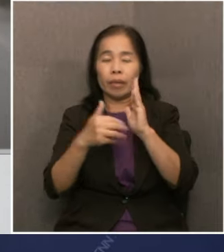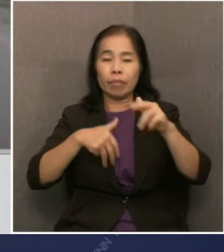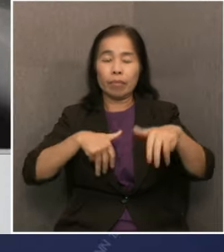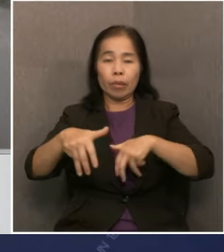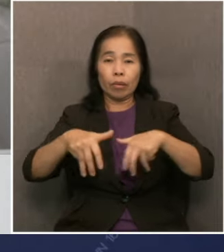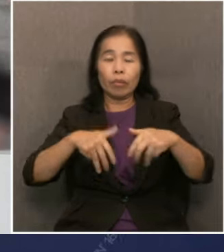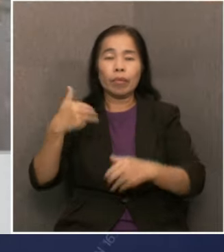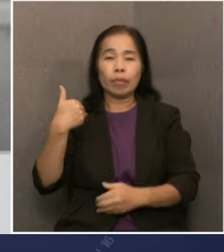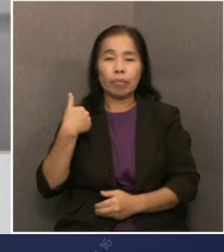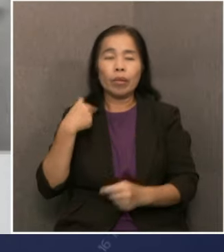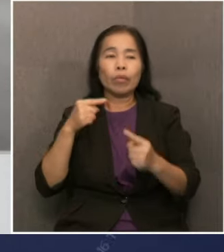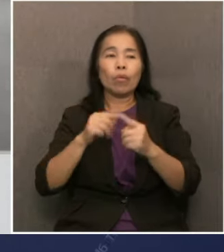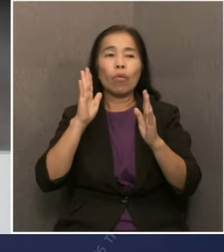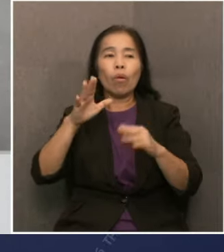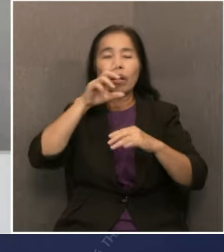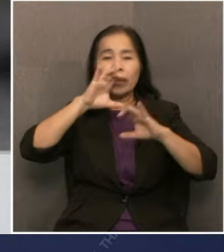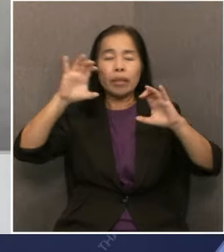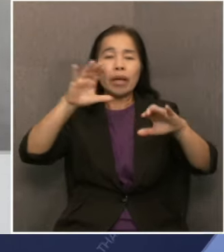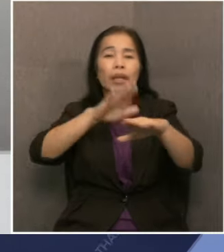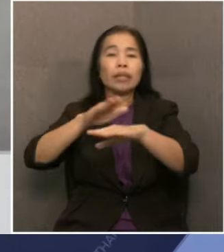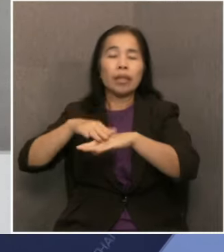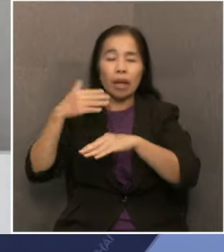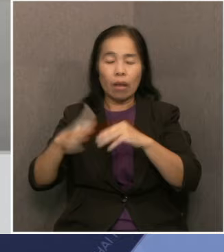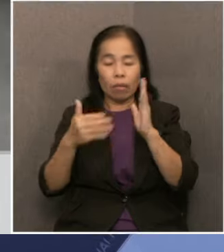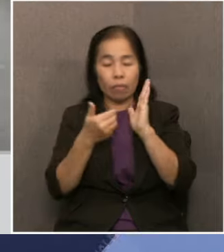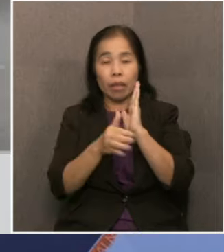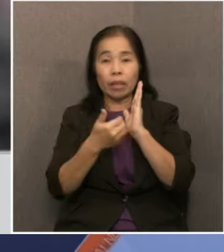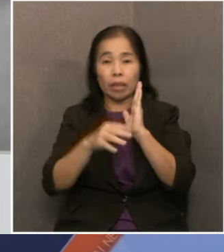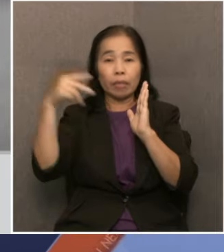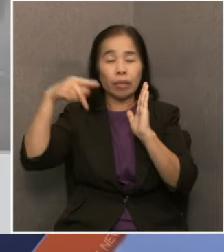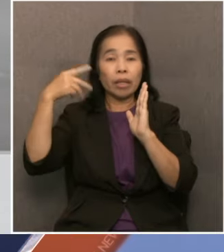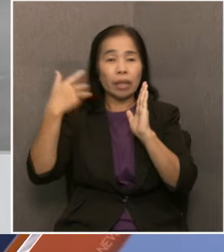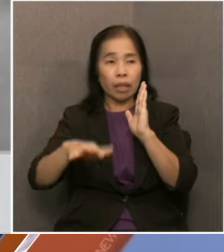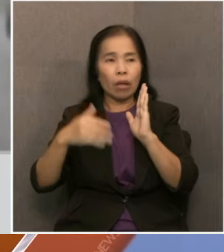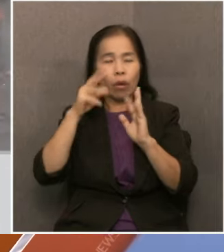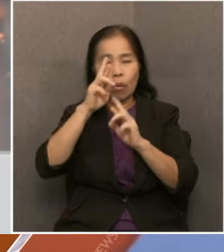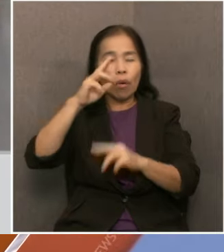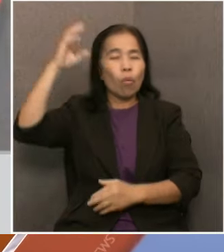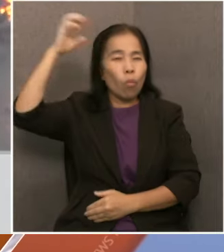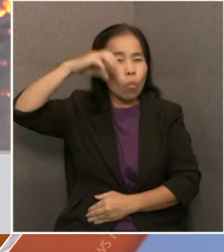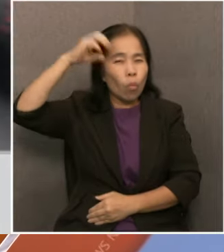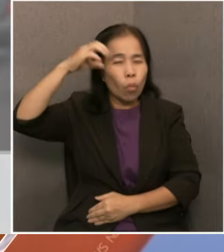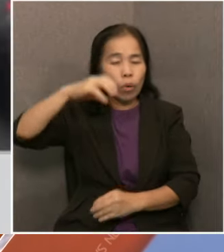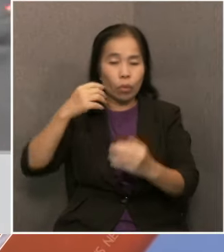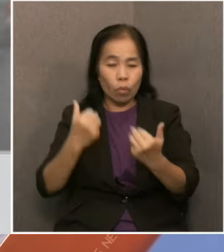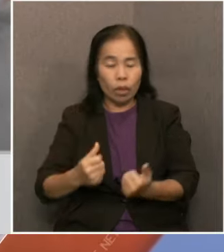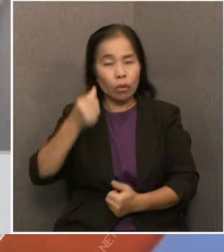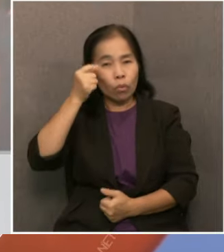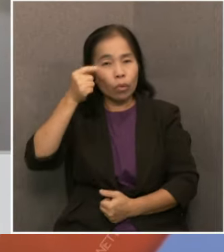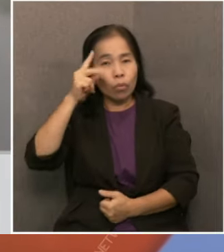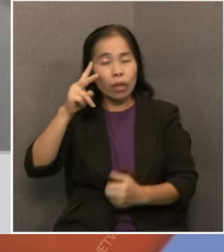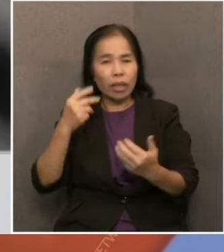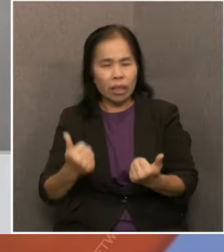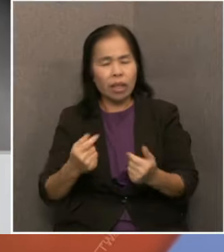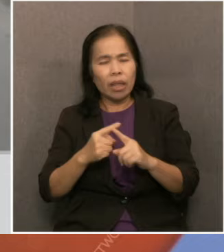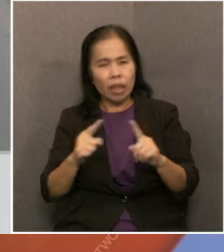ี่กรมอุตุบ ระกาศแ้งเตือนพ้นที่ภาคตวันออกเป็พิเศษด้วยวาจะเจอฝนตกหนกในชว 1-2 วันนี้เห็นอาจาร์